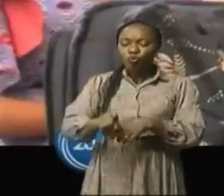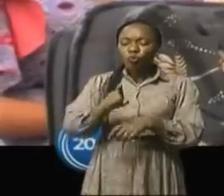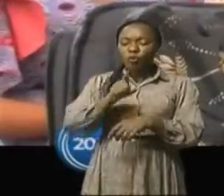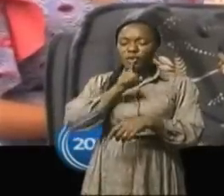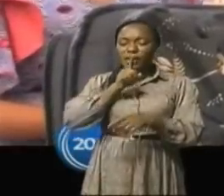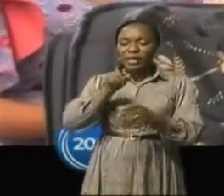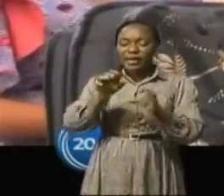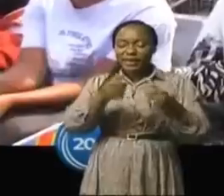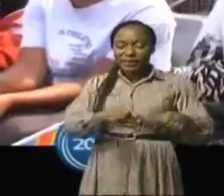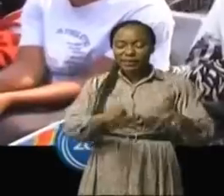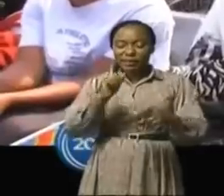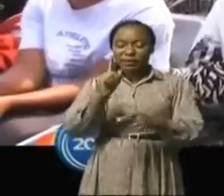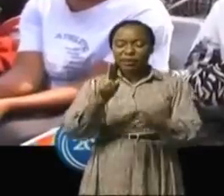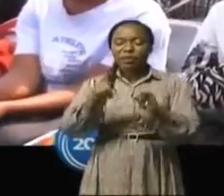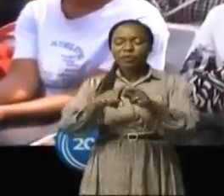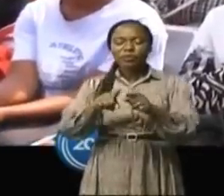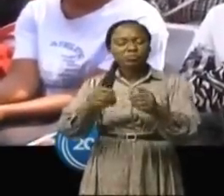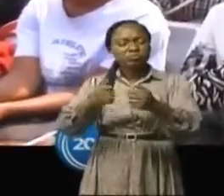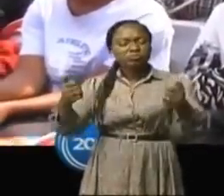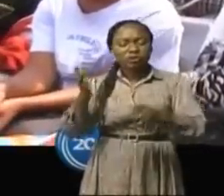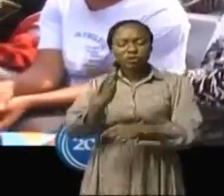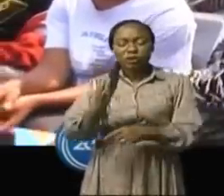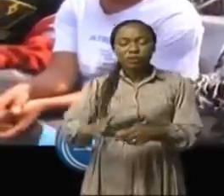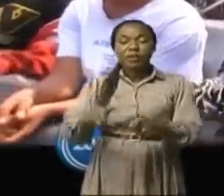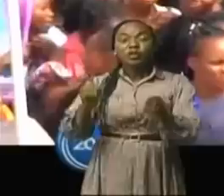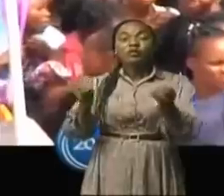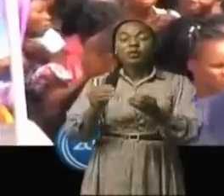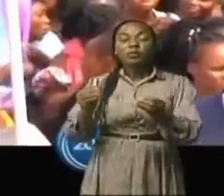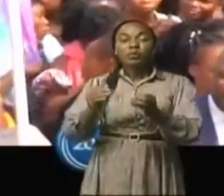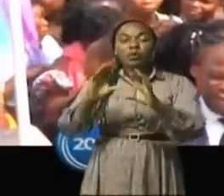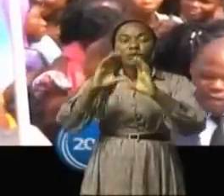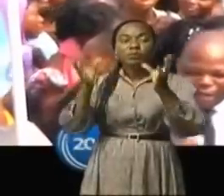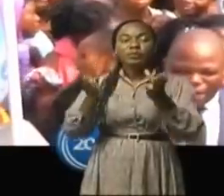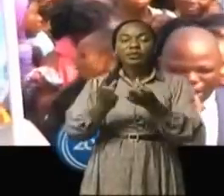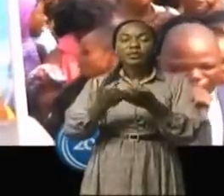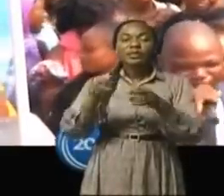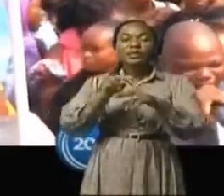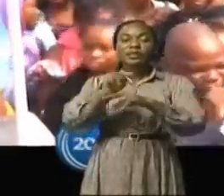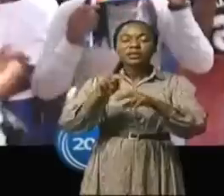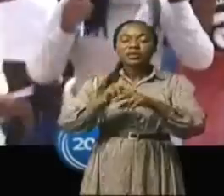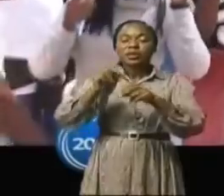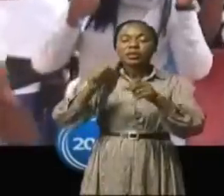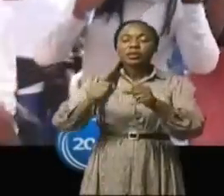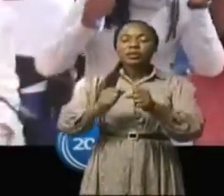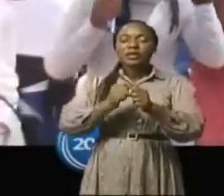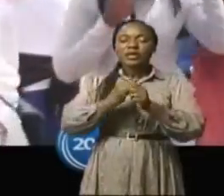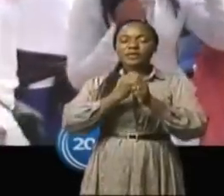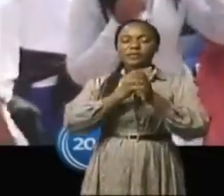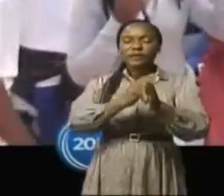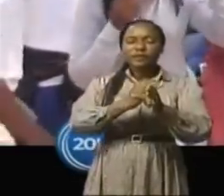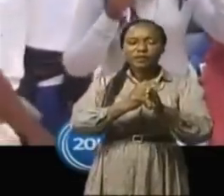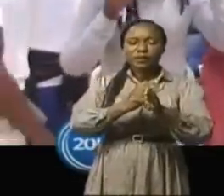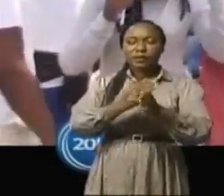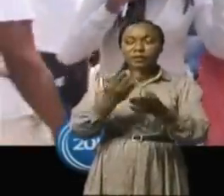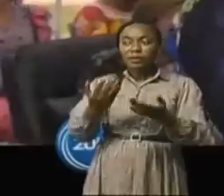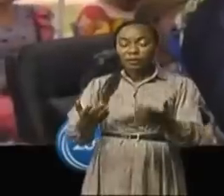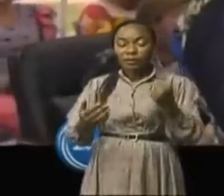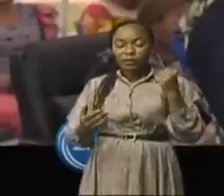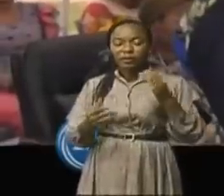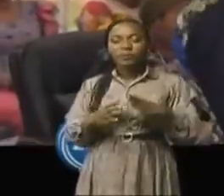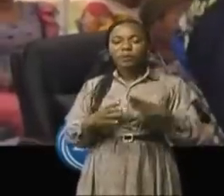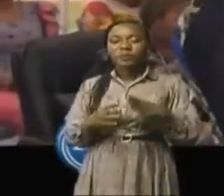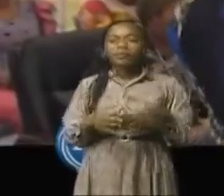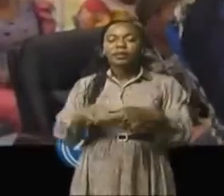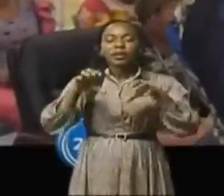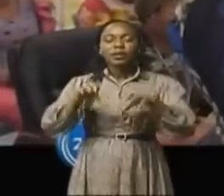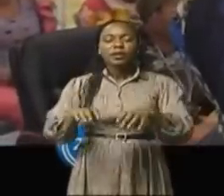et indivisible, raison pour laquelle la communauté nationale doit résister face à l'ennemi. Il n'y a pas de